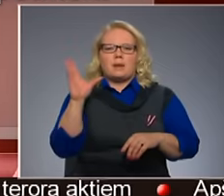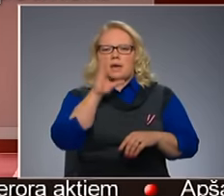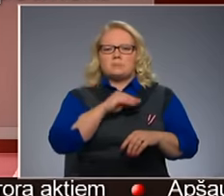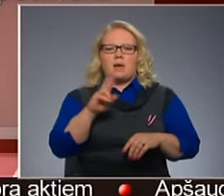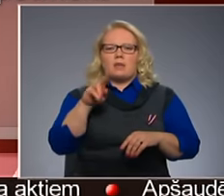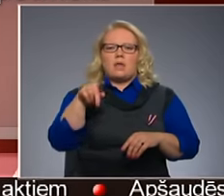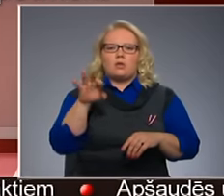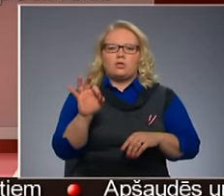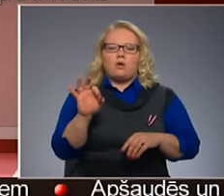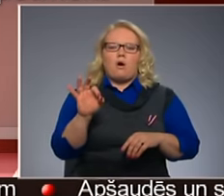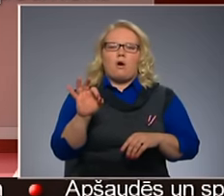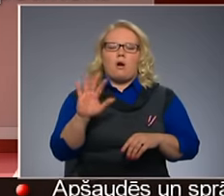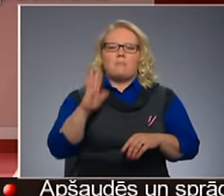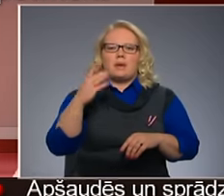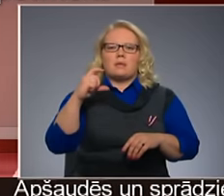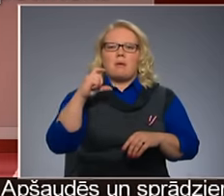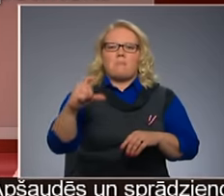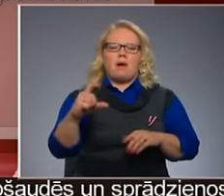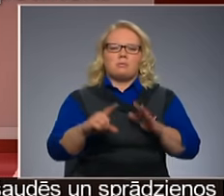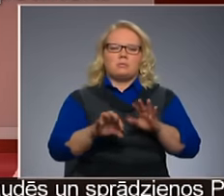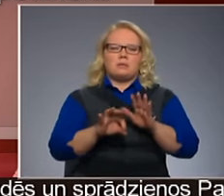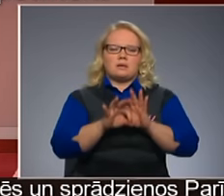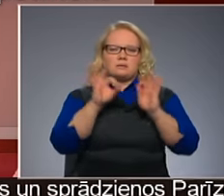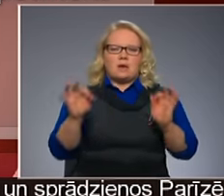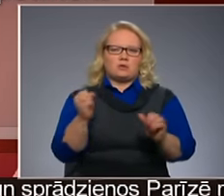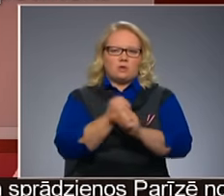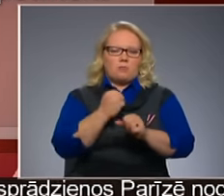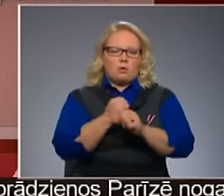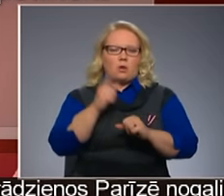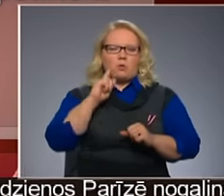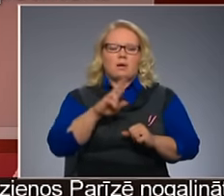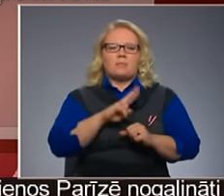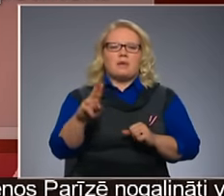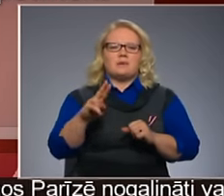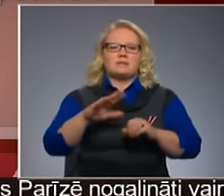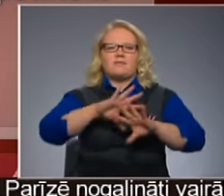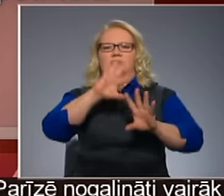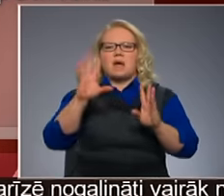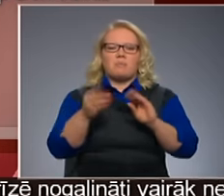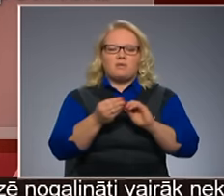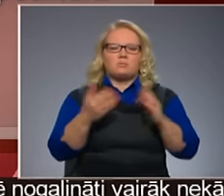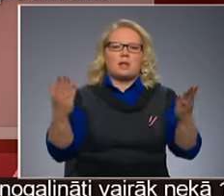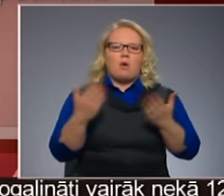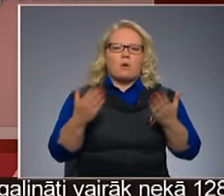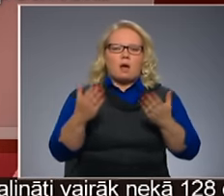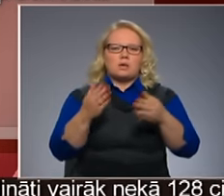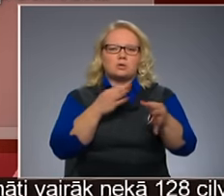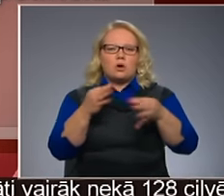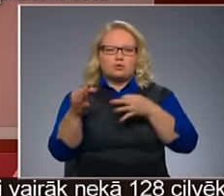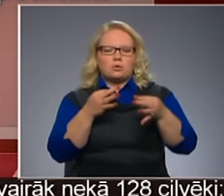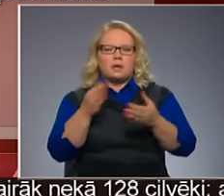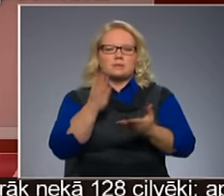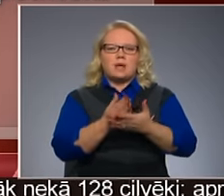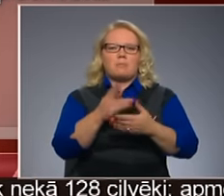NATO piektā pamata iedarbināšanu, protams, ne tādā visaptvarošā, bet skaidrs, ka kaut kādas konsultācijas starp